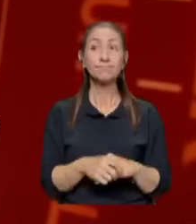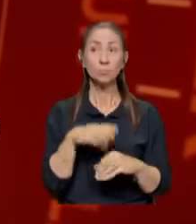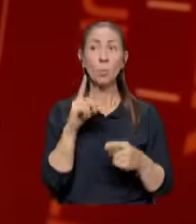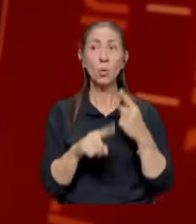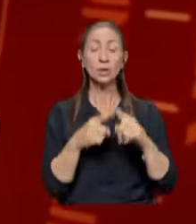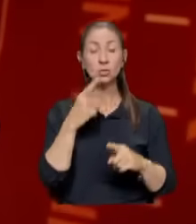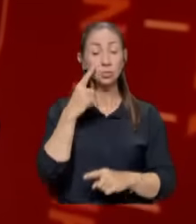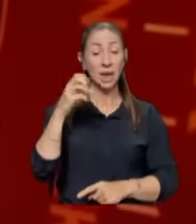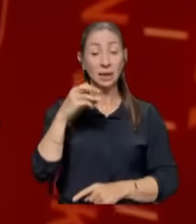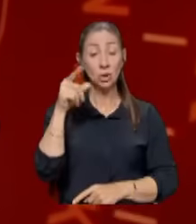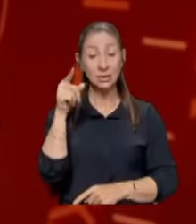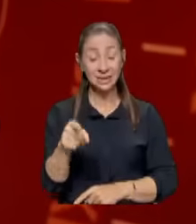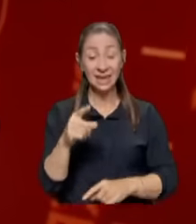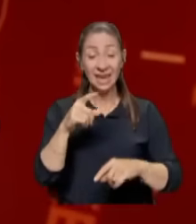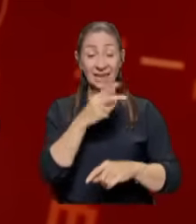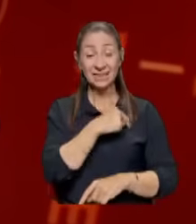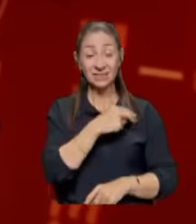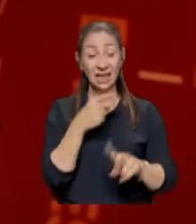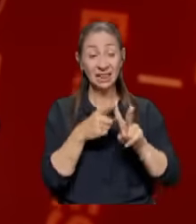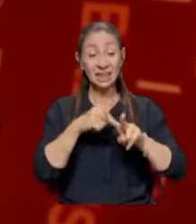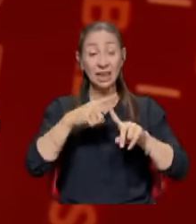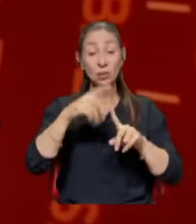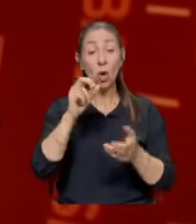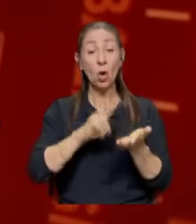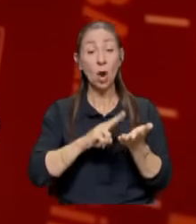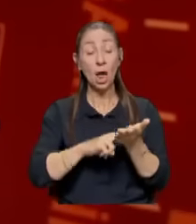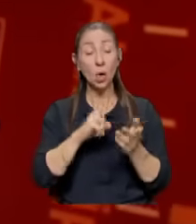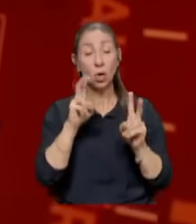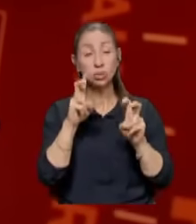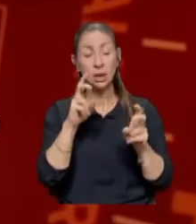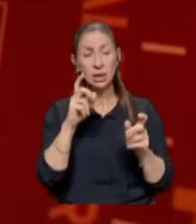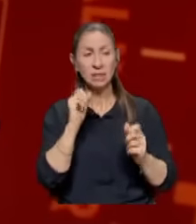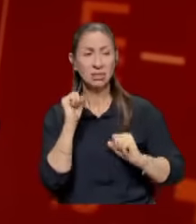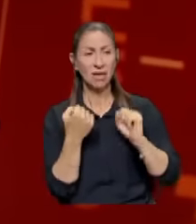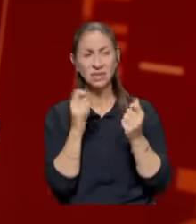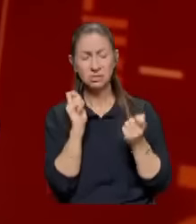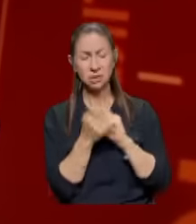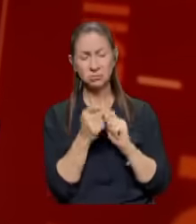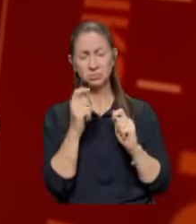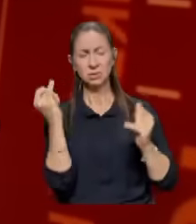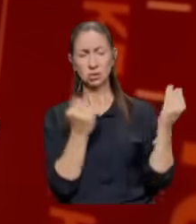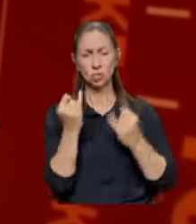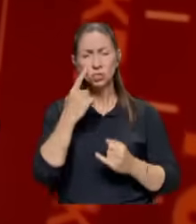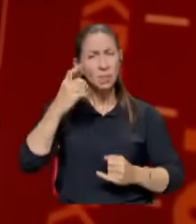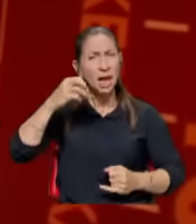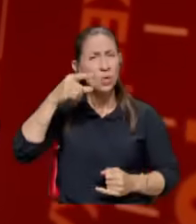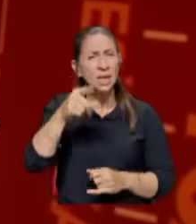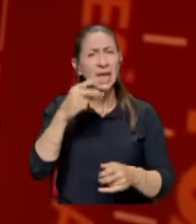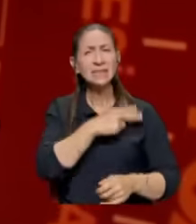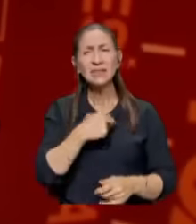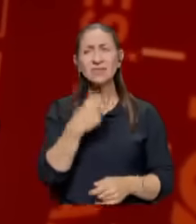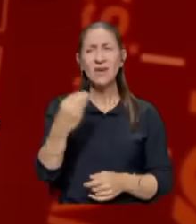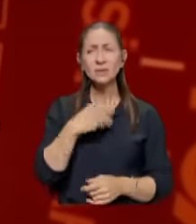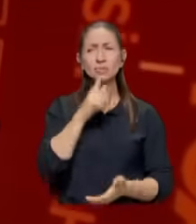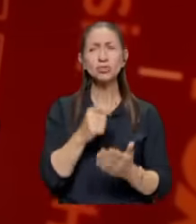Siyaset, Cumhurbaşkanı Erdoğan'ın İsveç'in NATO üyeliği konusundaki tavır değişikliğini tartışıyor. Cumhurbaşkanı Erdoğan, İsveç'in verdiği